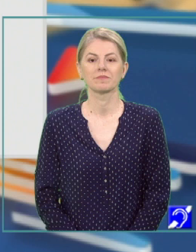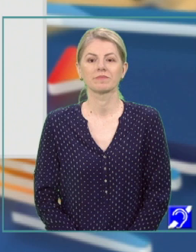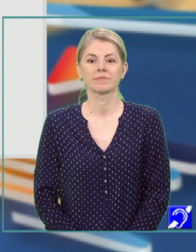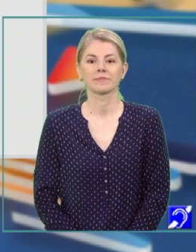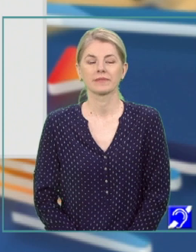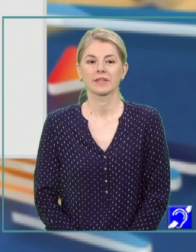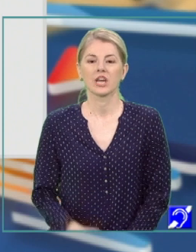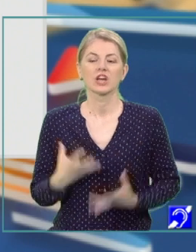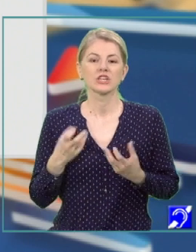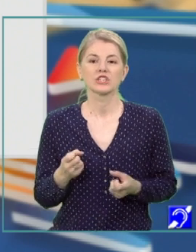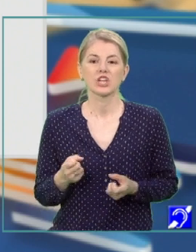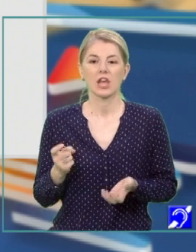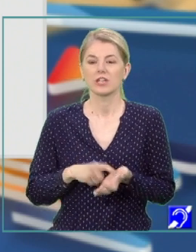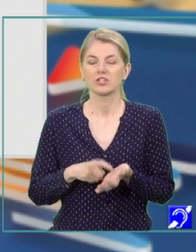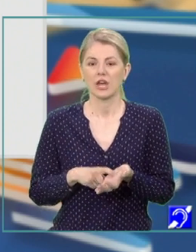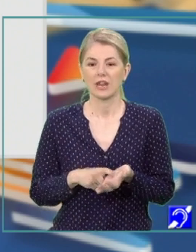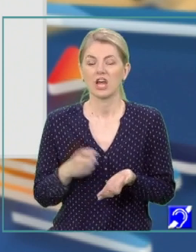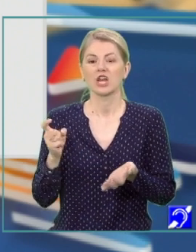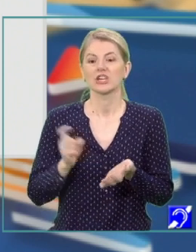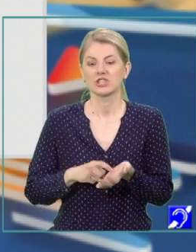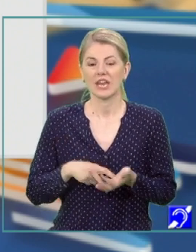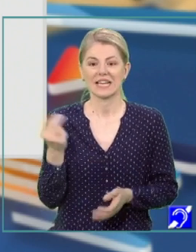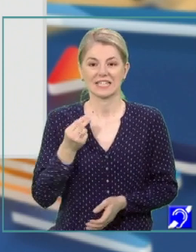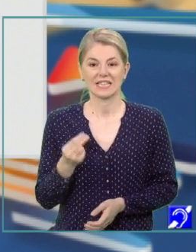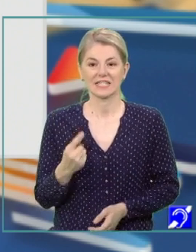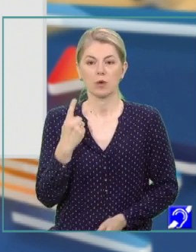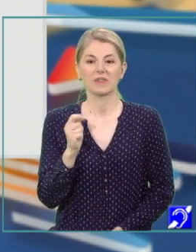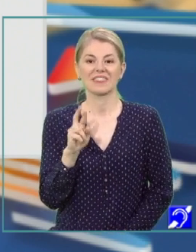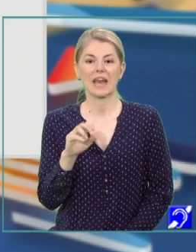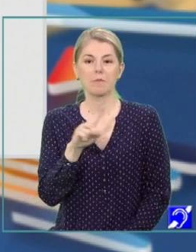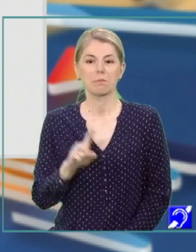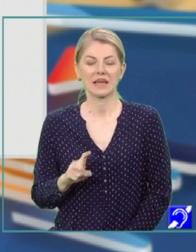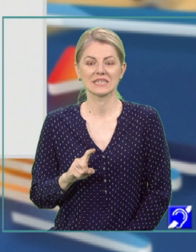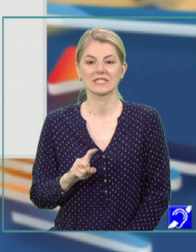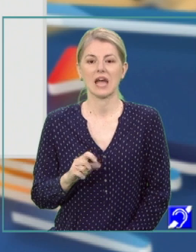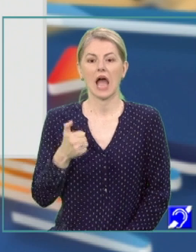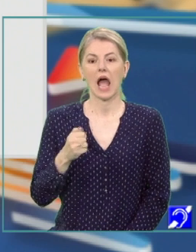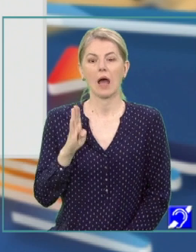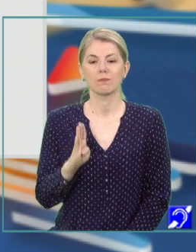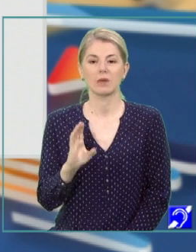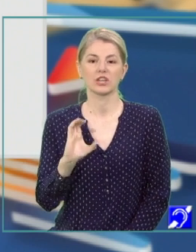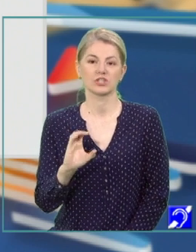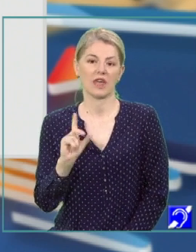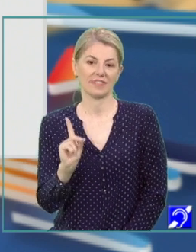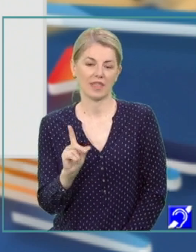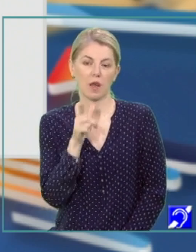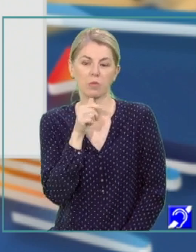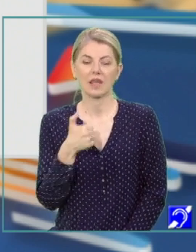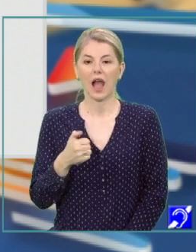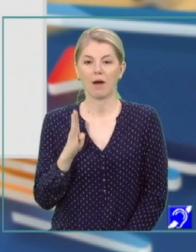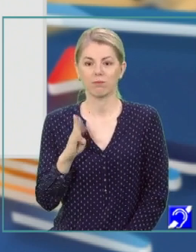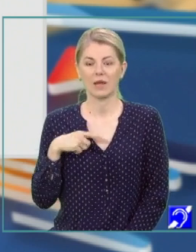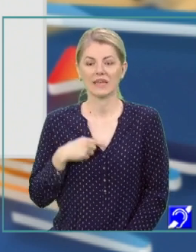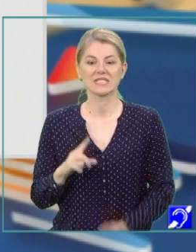doilea cere de la voi să desenați un trapez isoscel ABCD în care AB